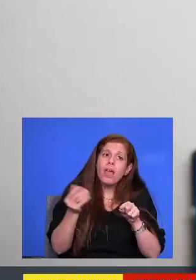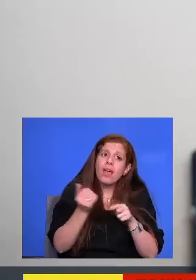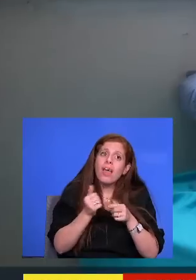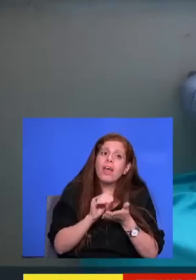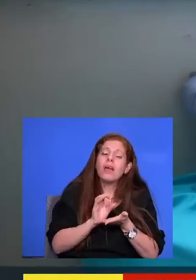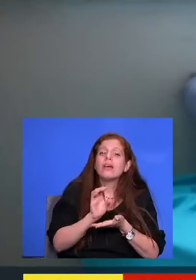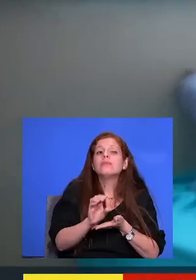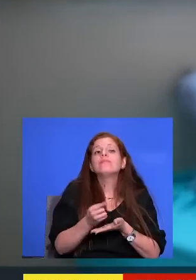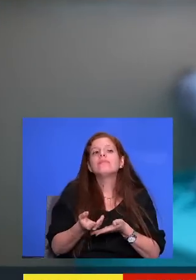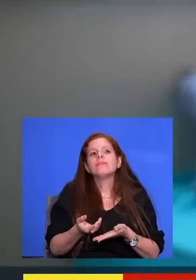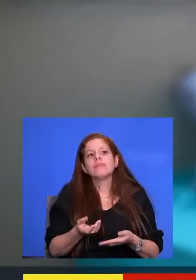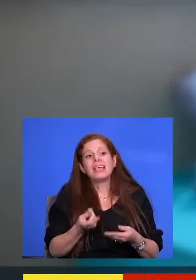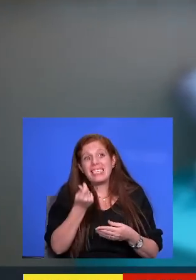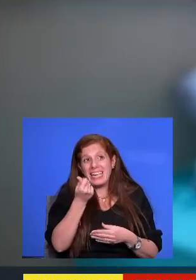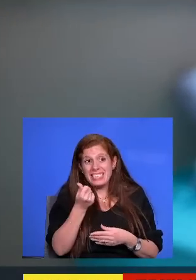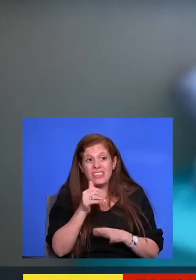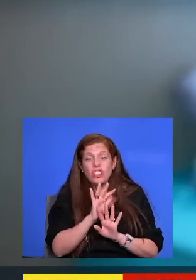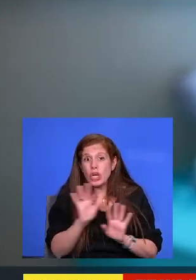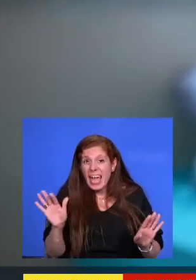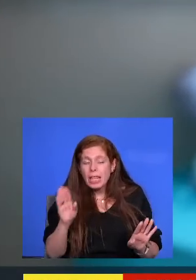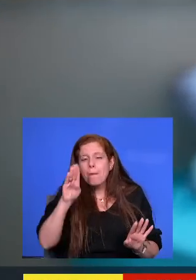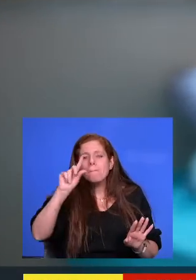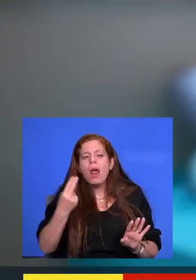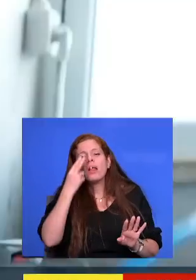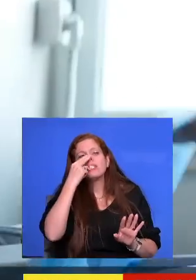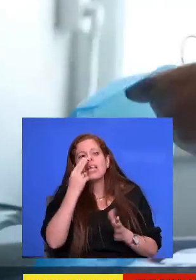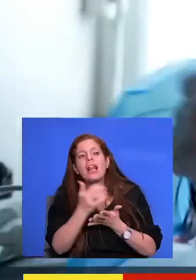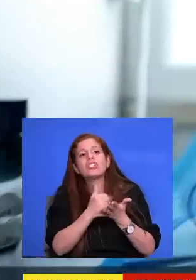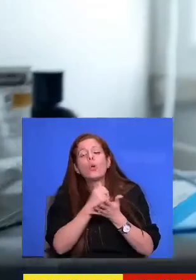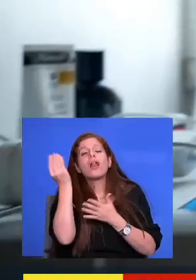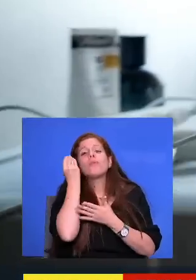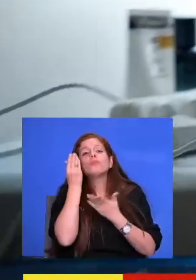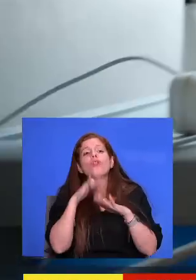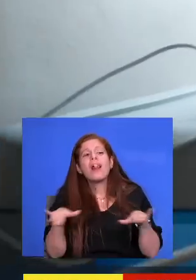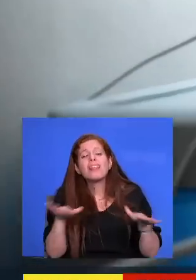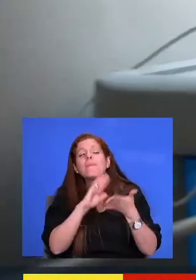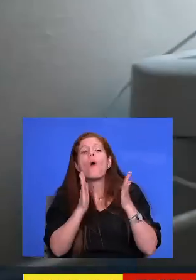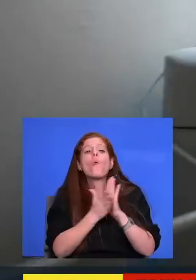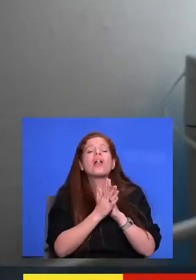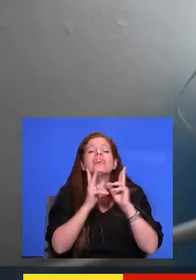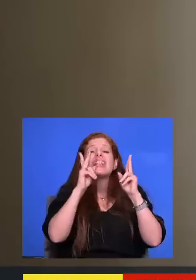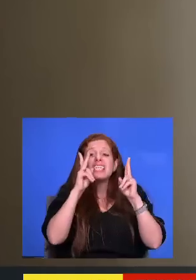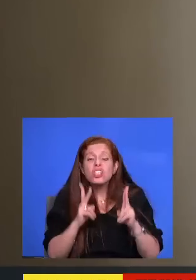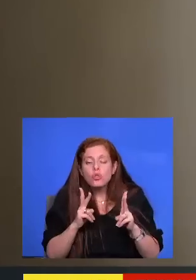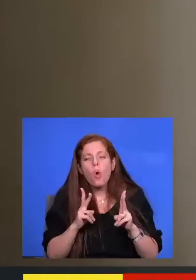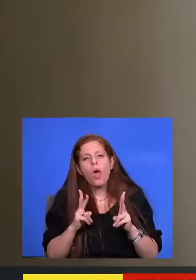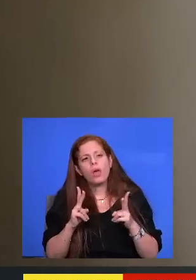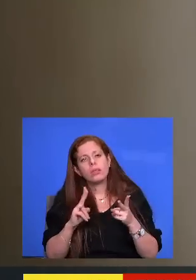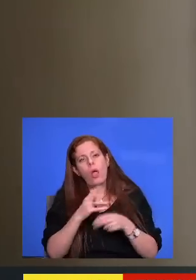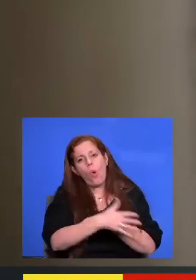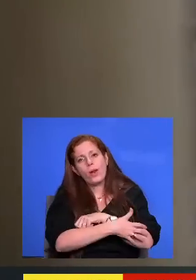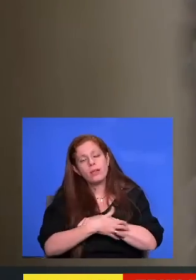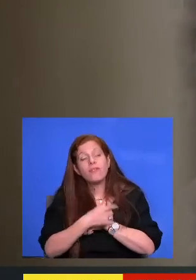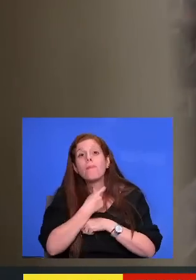כן, והוא אוסף לי כמה כאלה. את הכסף שאין ניסתה בלה לחסוך ללימודים של הילדים, הכל כדי לקטוע את שרשרת העוני. אבל מה